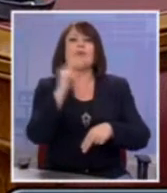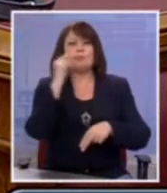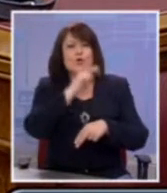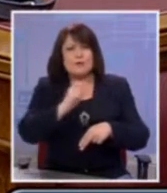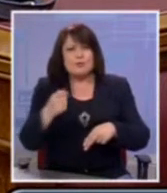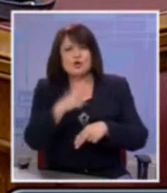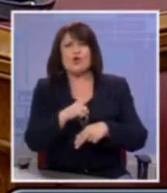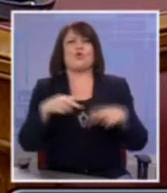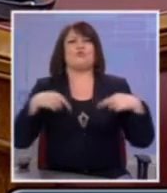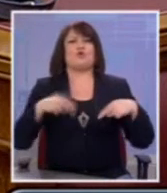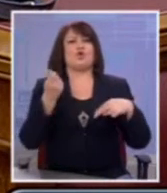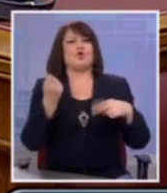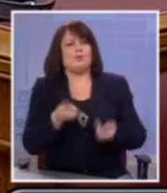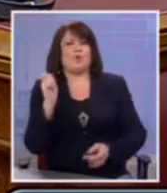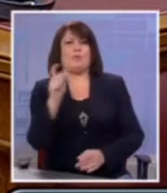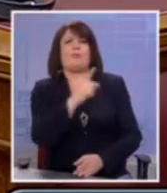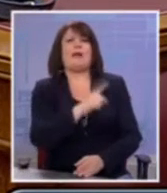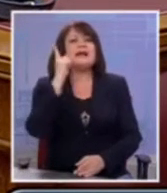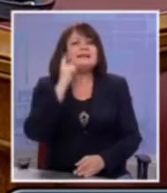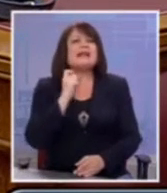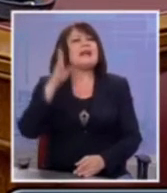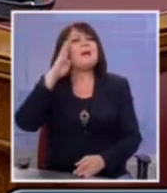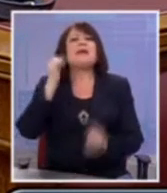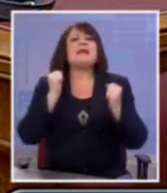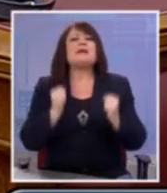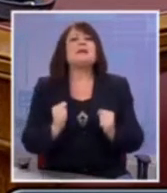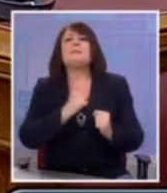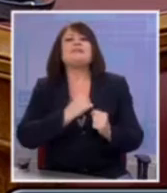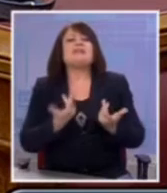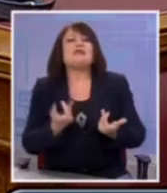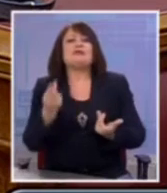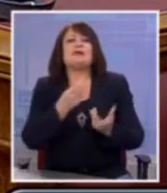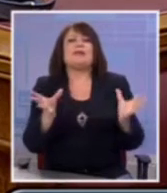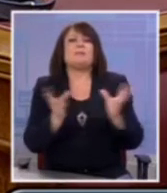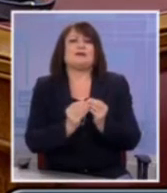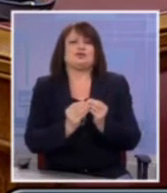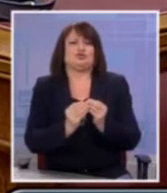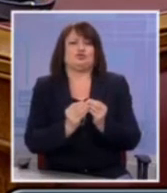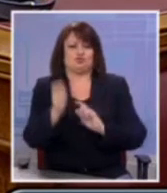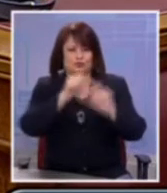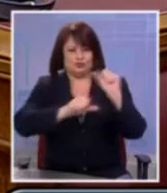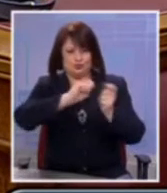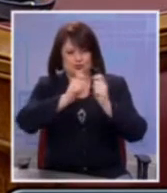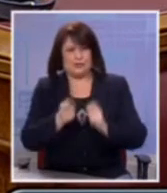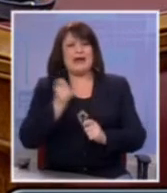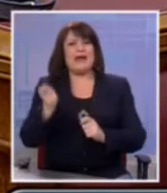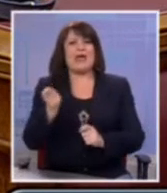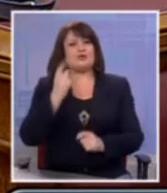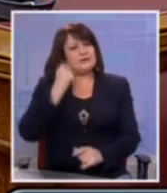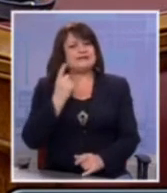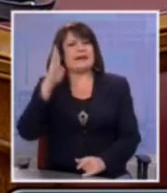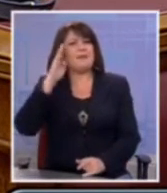πίεσε στο γραφείο του Υπουργού Οικονομικών. Άρα ξέραν τις θέσεις των Αμερικανών εκ των προτέρων πάνω στο θέμα της αναδιάρθρωσης του χρέους και